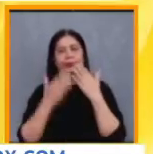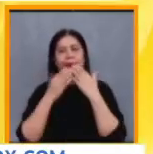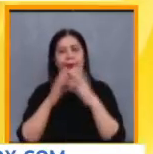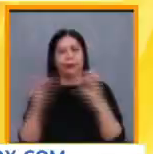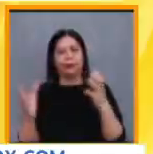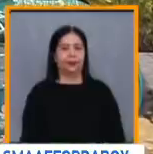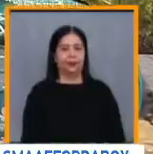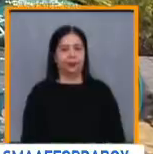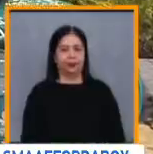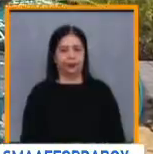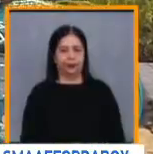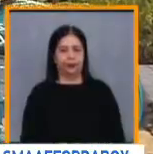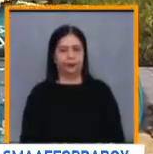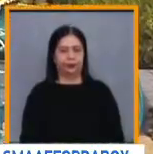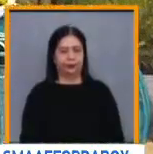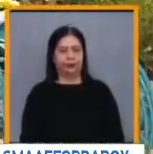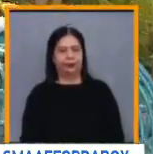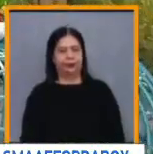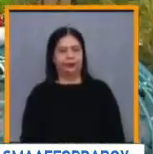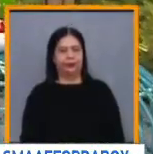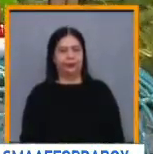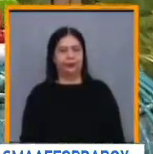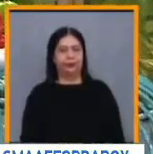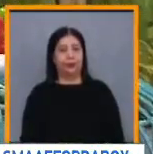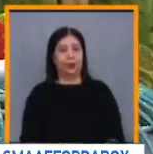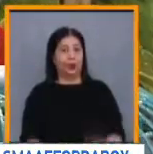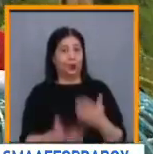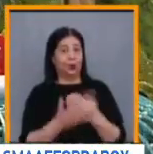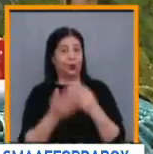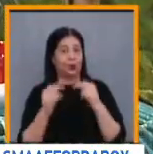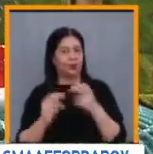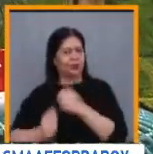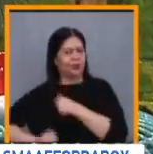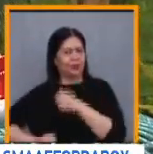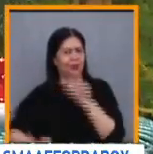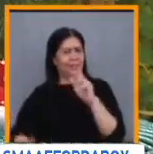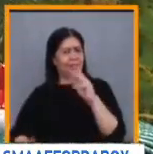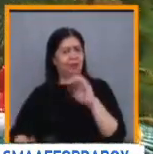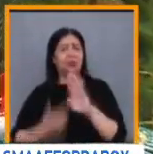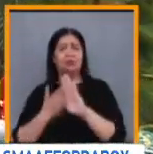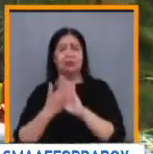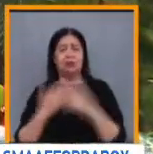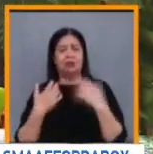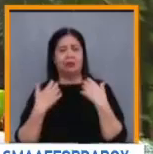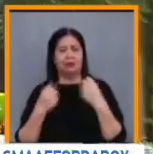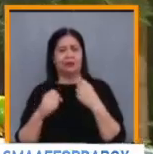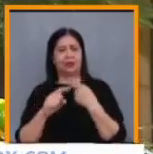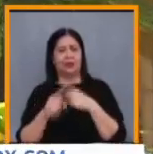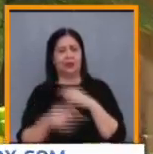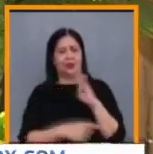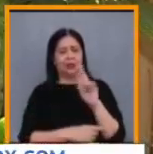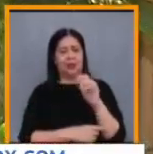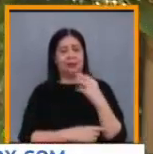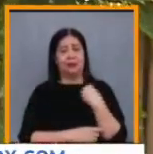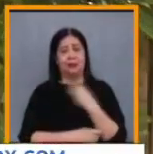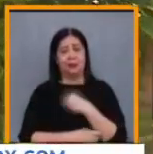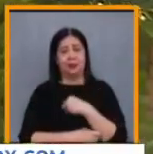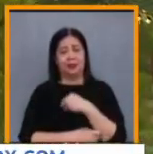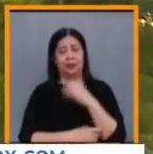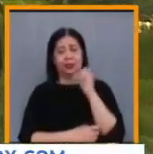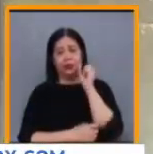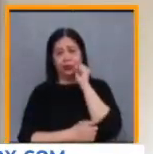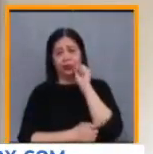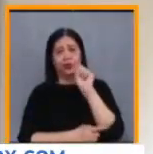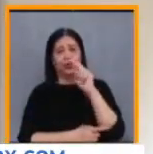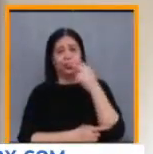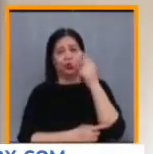Katibaya. Good news, Army! Naka-recover na sa COVID-19 si BTS member Suga. Kinumpirma yan ng Big